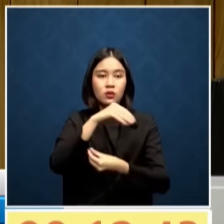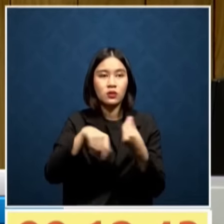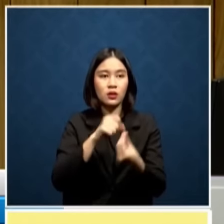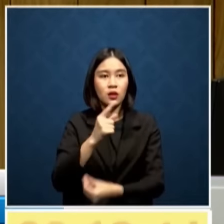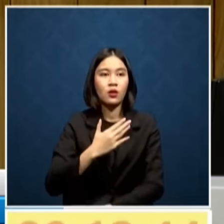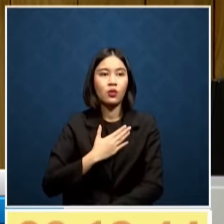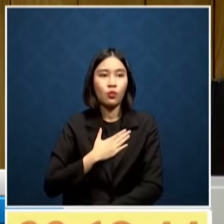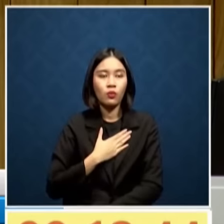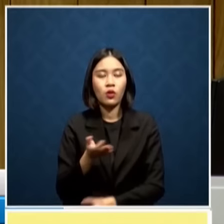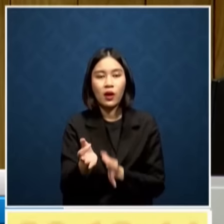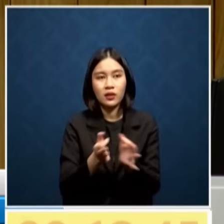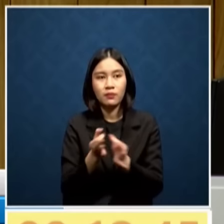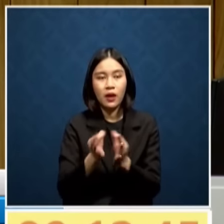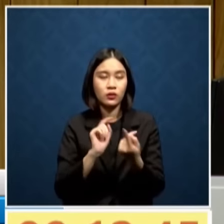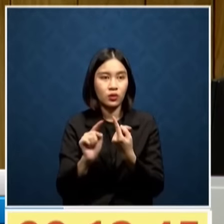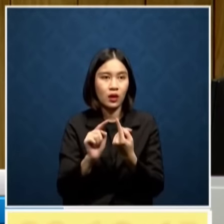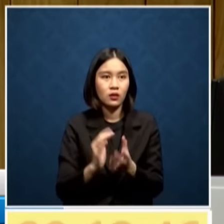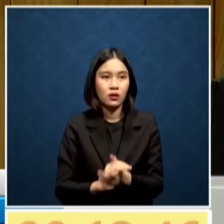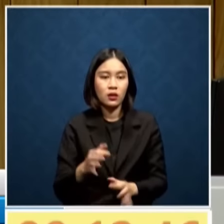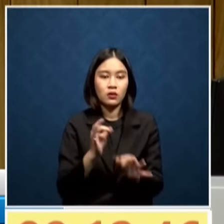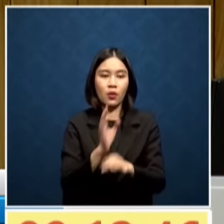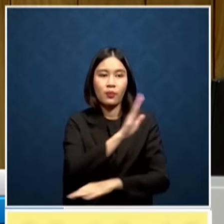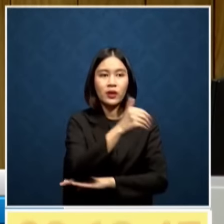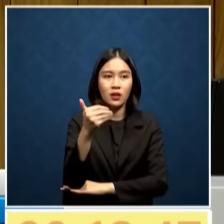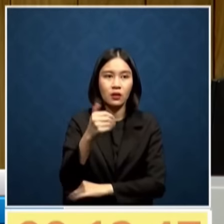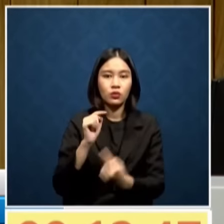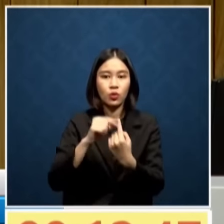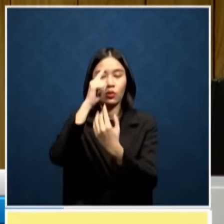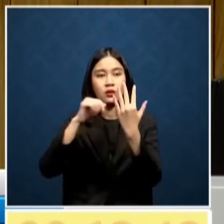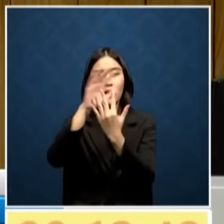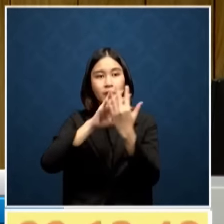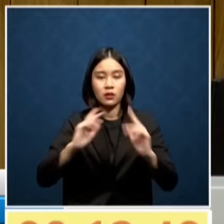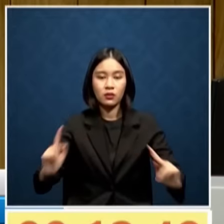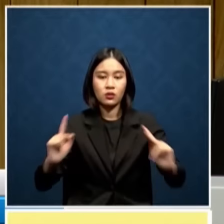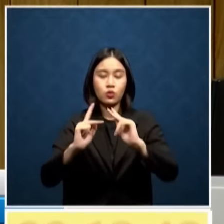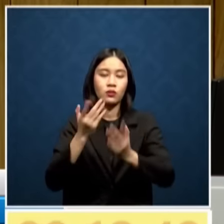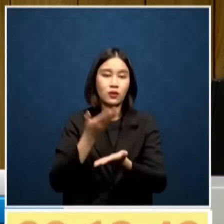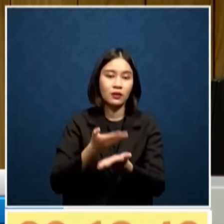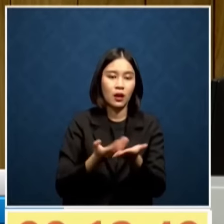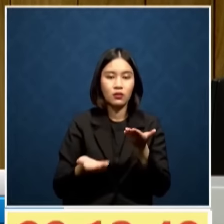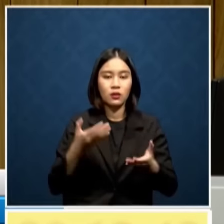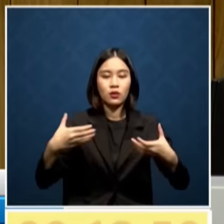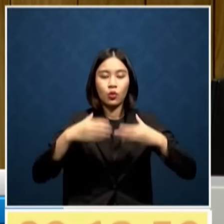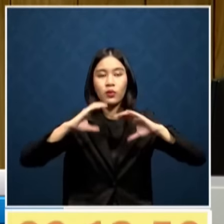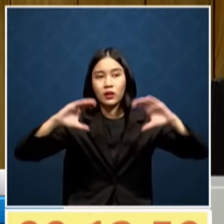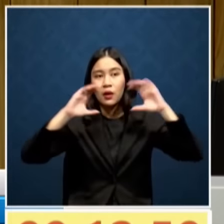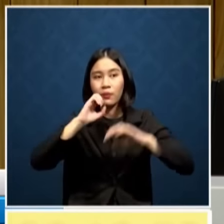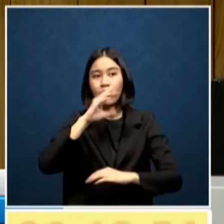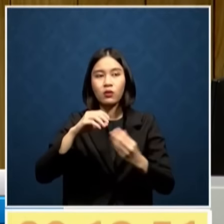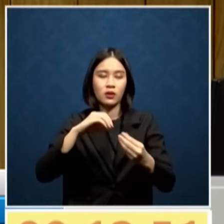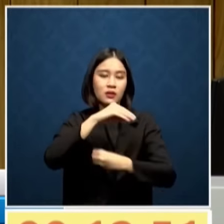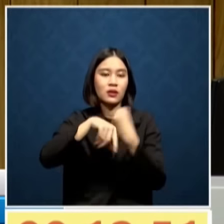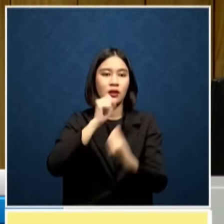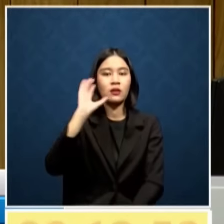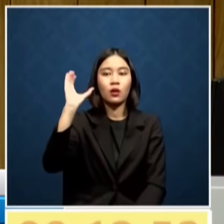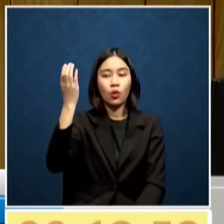เองอยากได้ขอเรียนท่านนิดนึงว่าไม่ใช่แบงก์ชาติว่าประเทศไทยเนี่ยไม่ใช่ว่ากระทรวงการคลังหรือรัฐบาลมีหน้าที่บูสต์เศรษฐกิจทั้งโลกเนี่ย